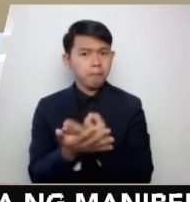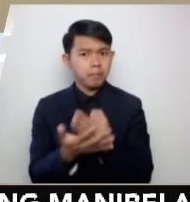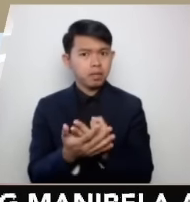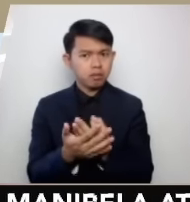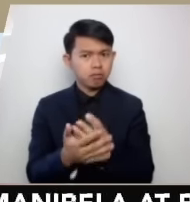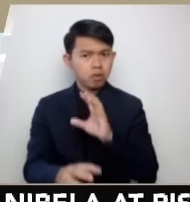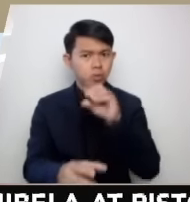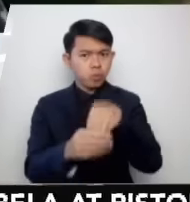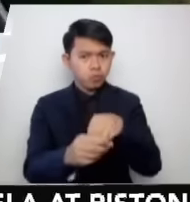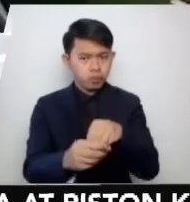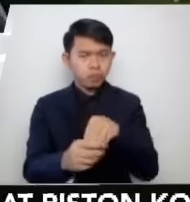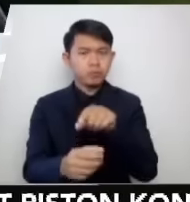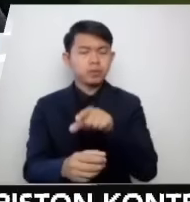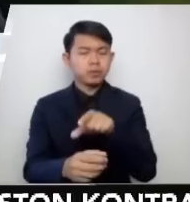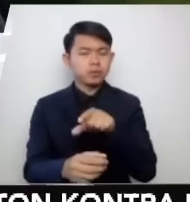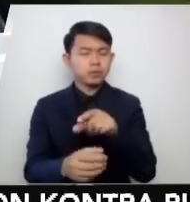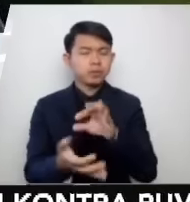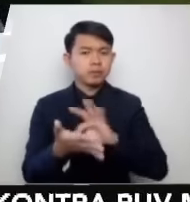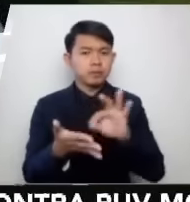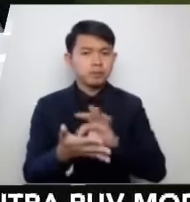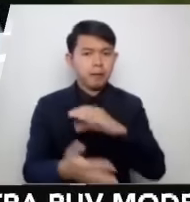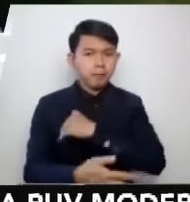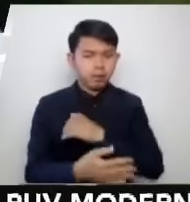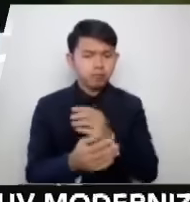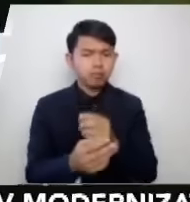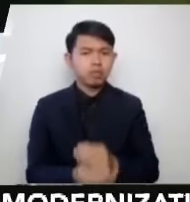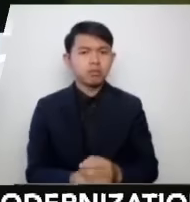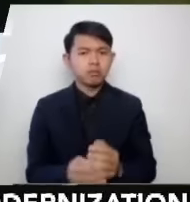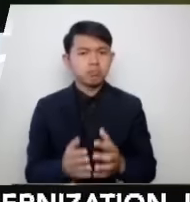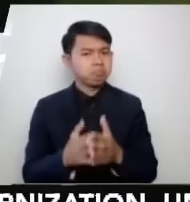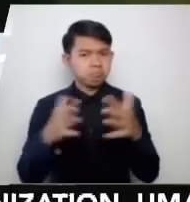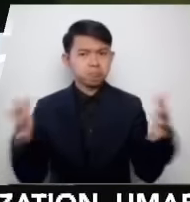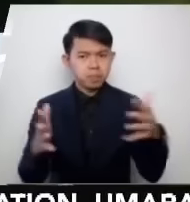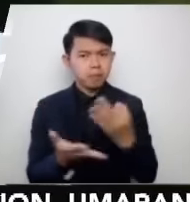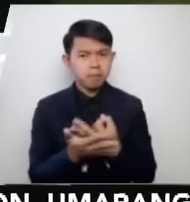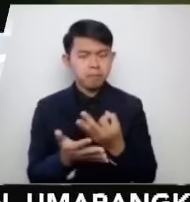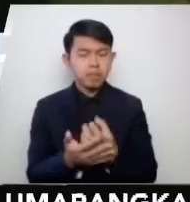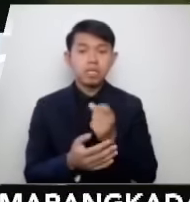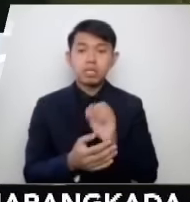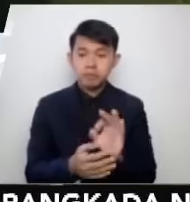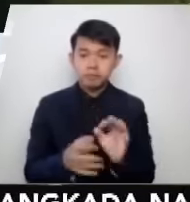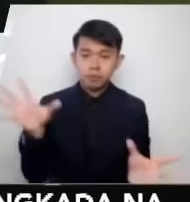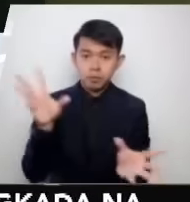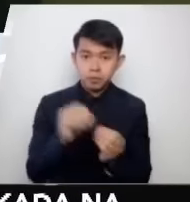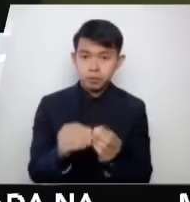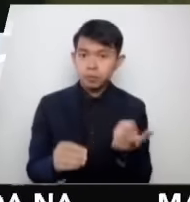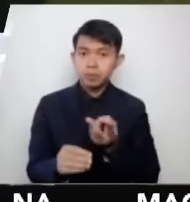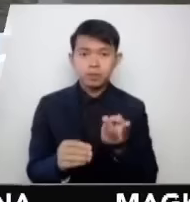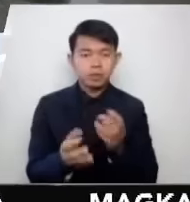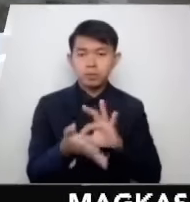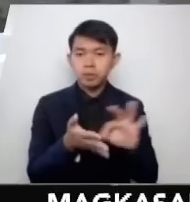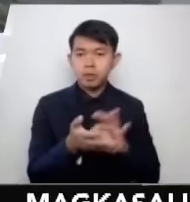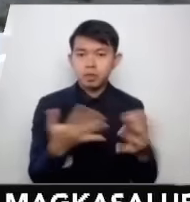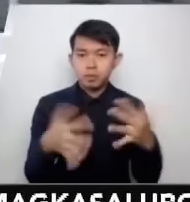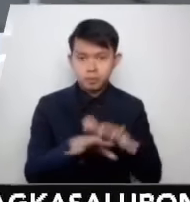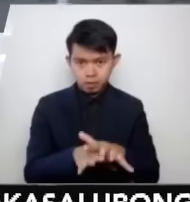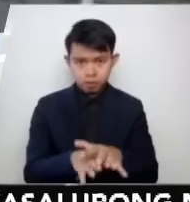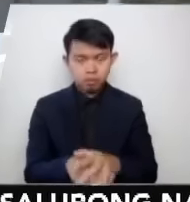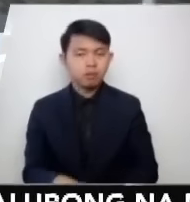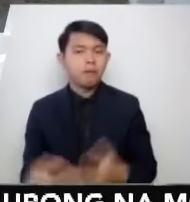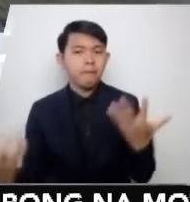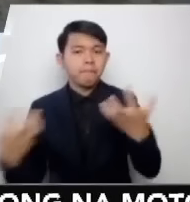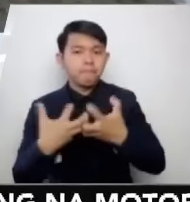2 billion pesos. Pag inad natin yung perang yan na pumasok sa joint accounts, swak yung 7 billion pesos na ginamit